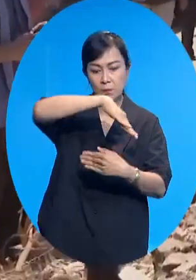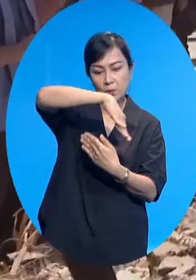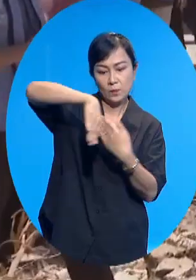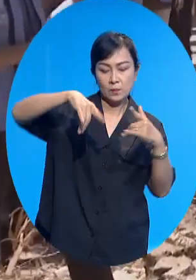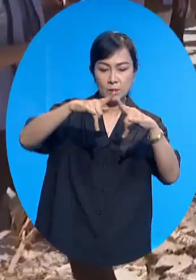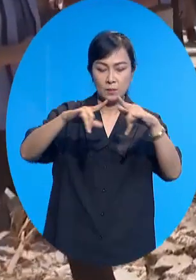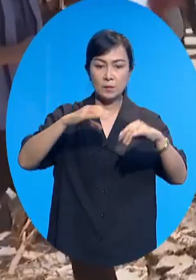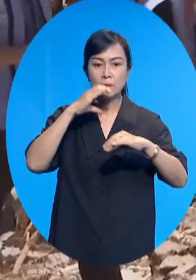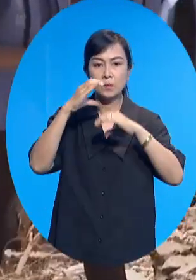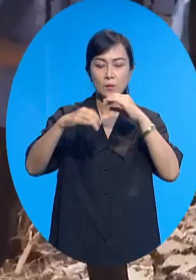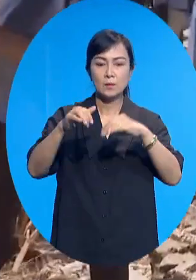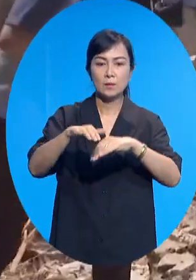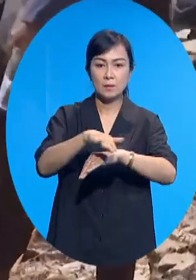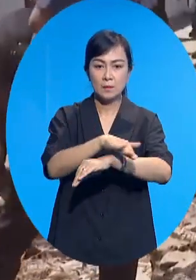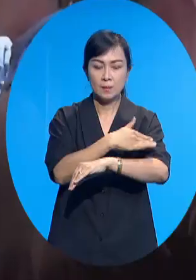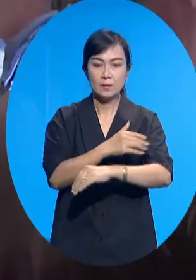với mọi người và báo giới.